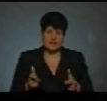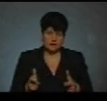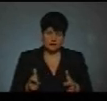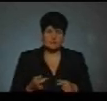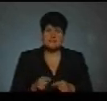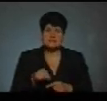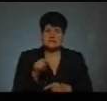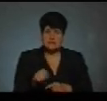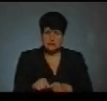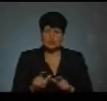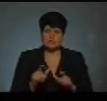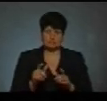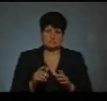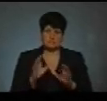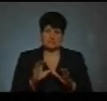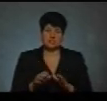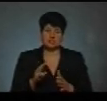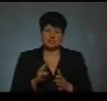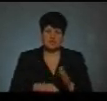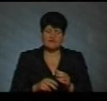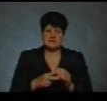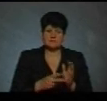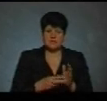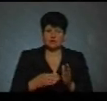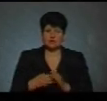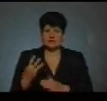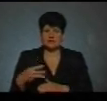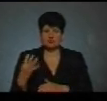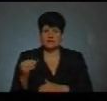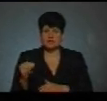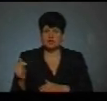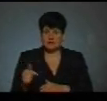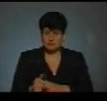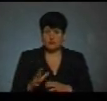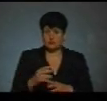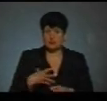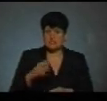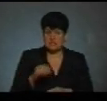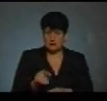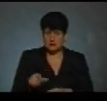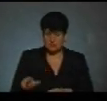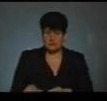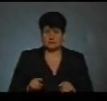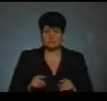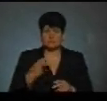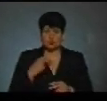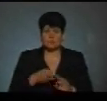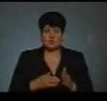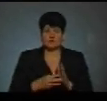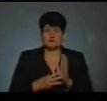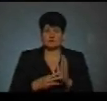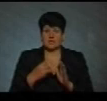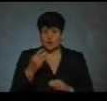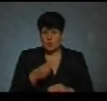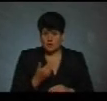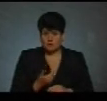цією статтею передбачається штраф від 17 до 34 тисяч гривень. У разі загибелі людей – ув'язнення до 8 років.